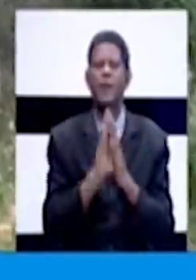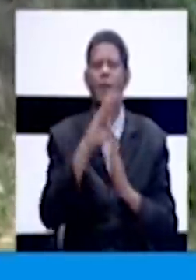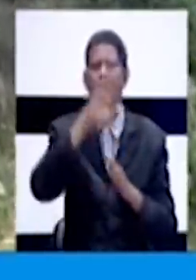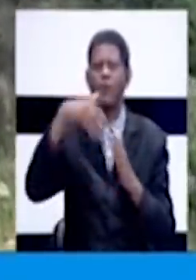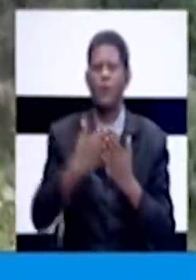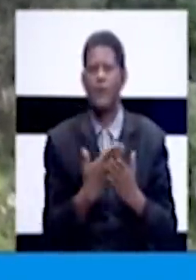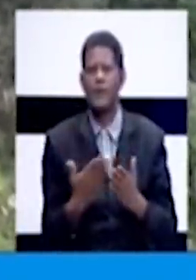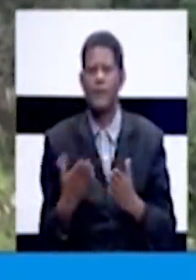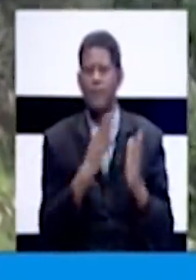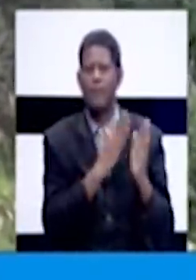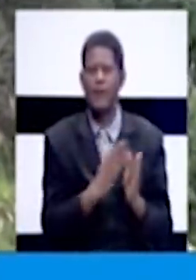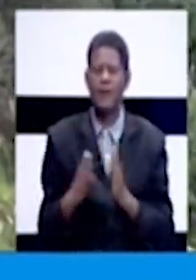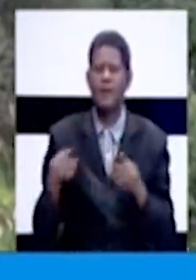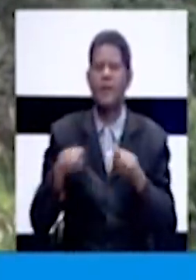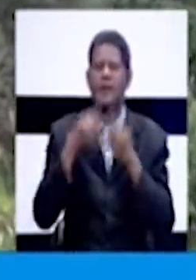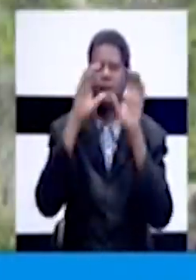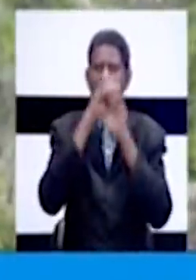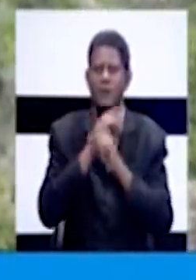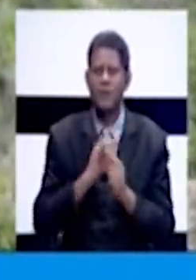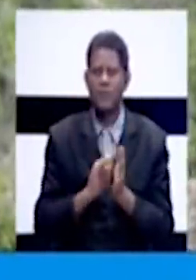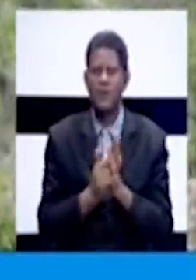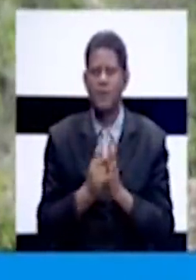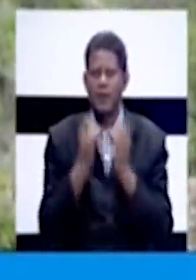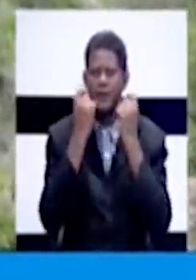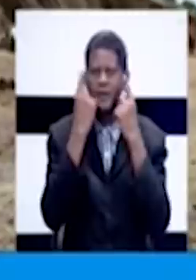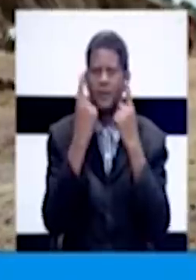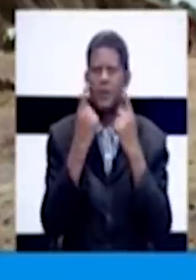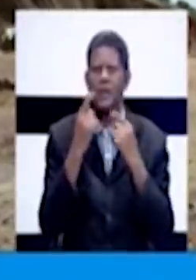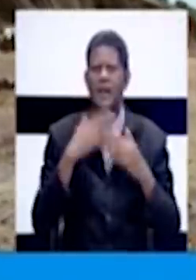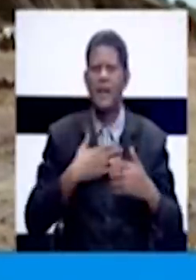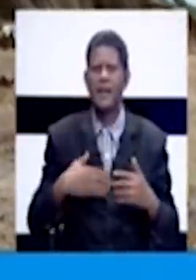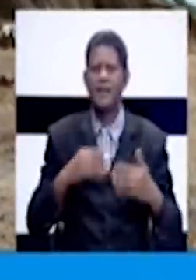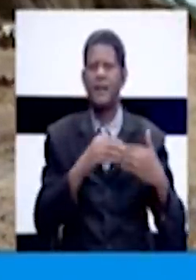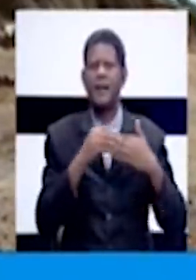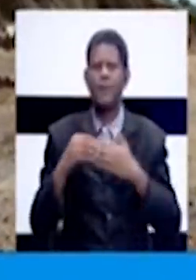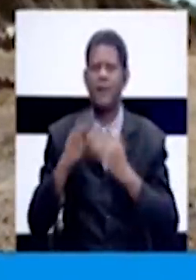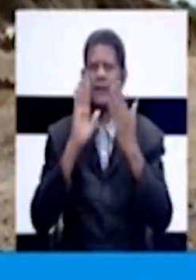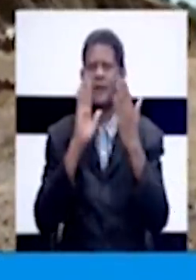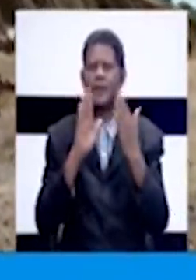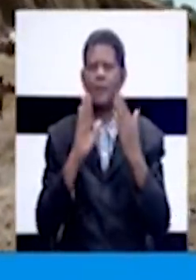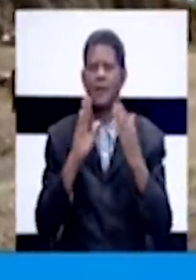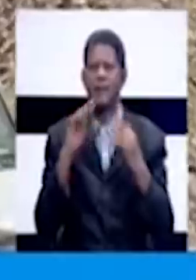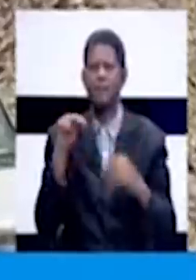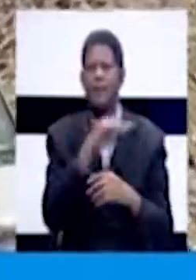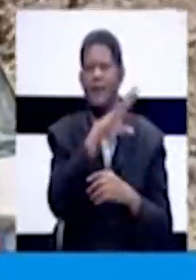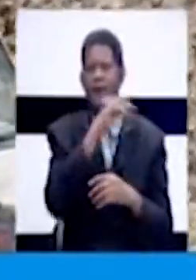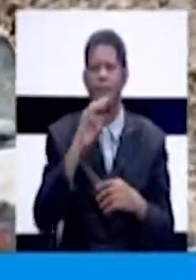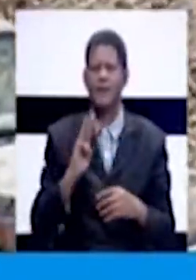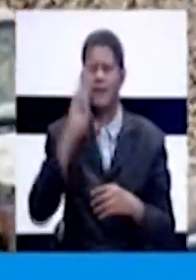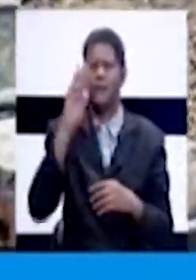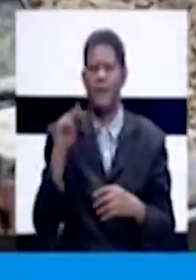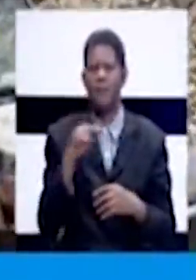مداي مدلاوم كم الزازة مدما يردقو أكلات أمرارحا قنبار معرابن